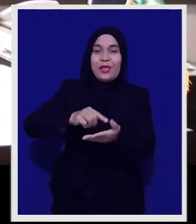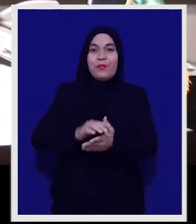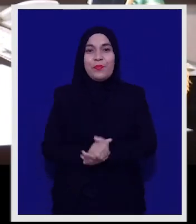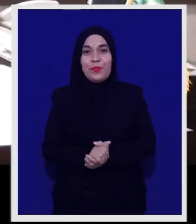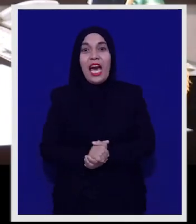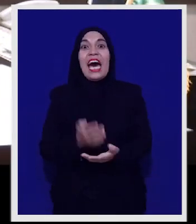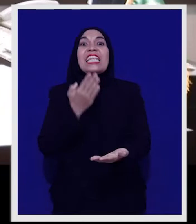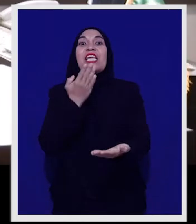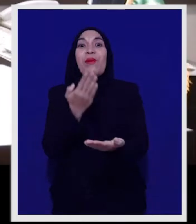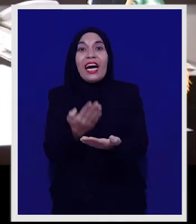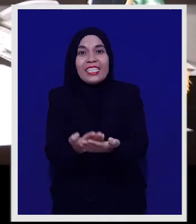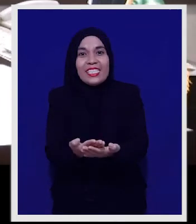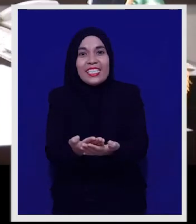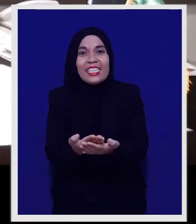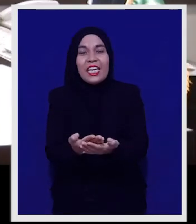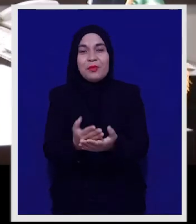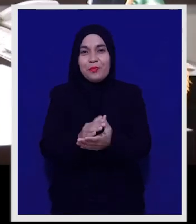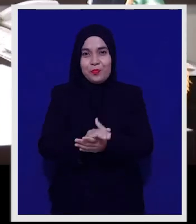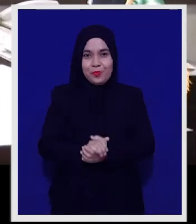Terima kasih.